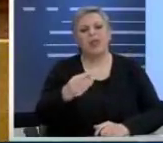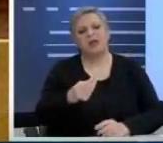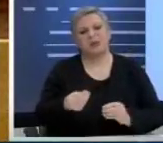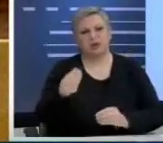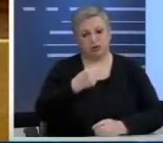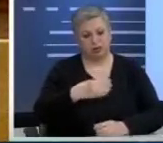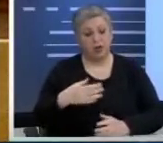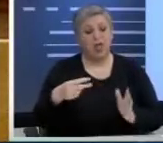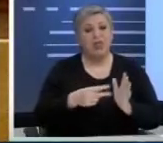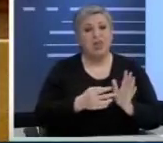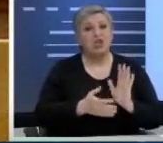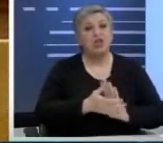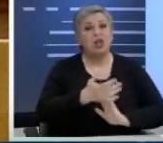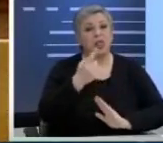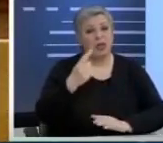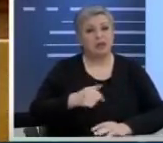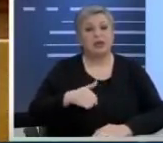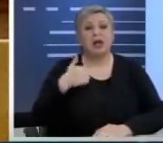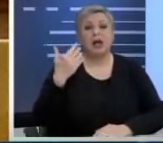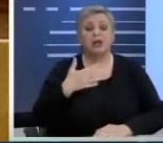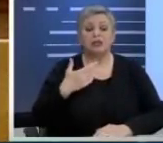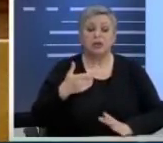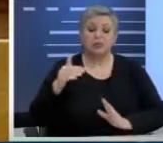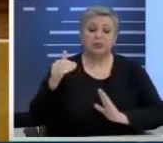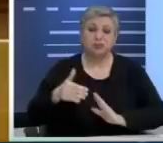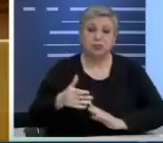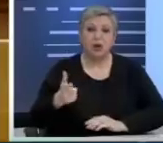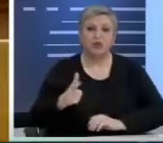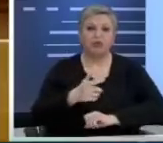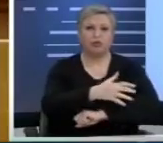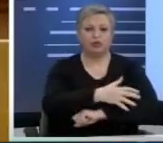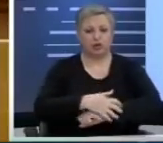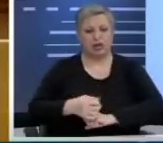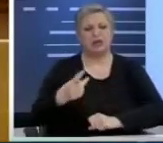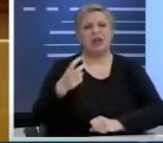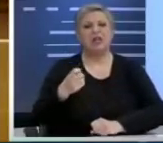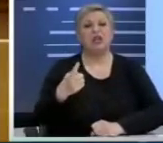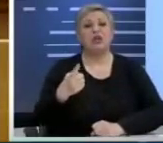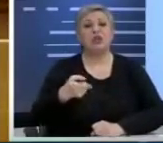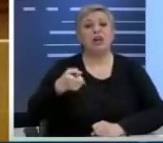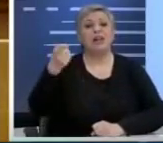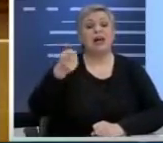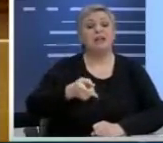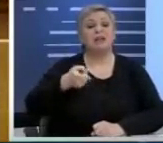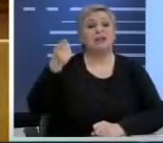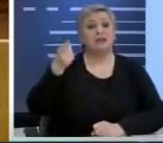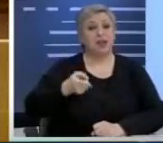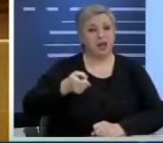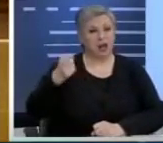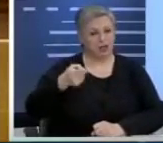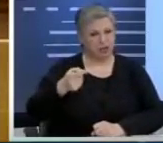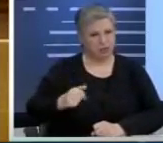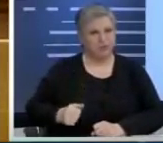2011 είχαν κίνδυνο φτώχειας στο 21%. 21% από